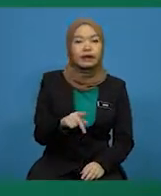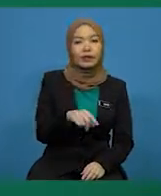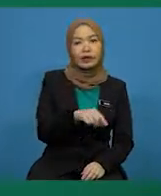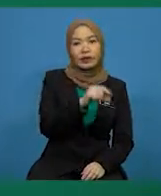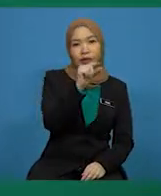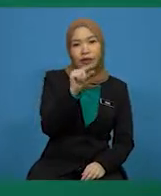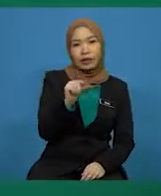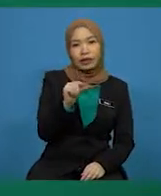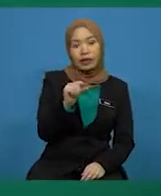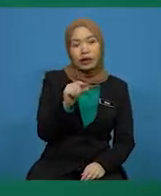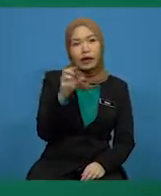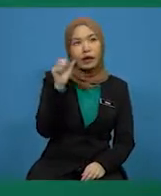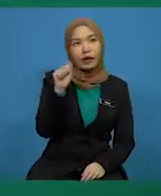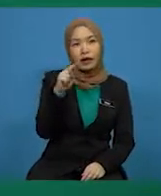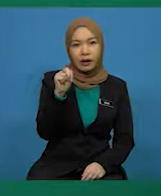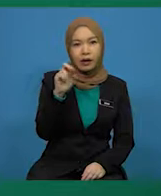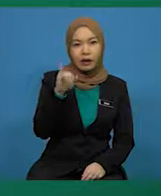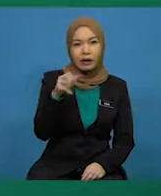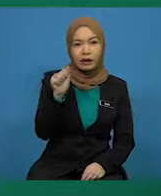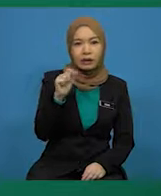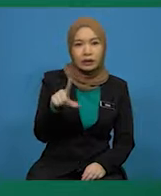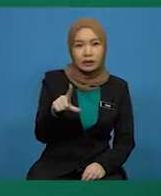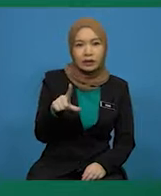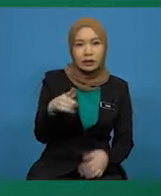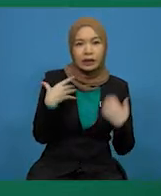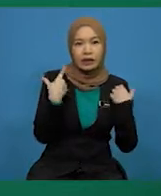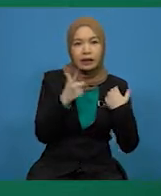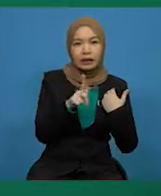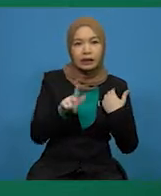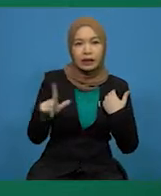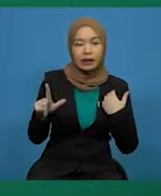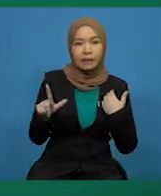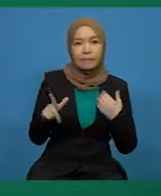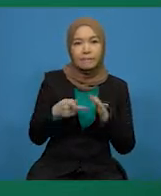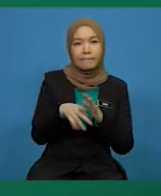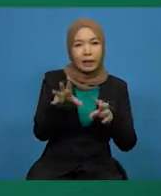tadi, kita anggap ia sebagai perangkap kecairan.